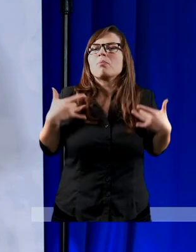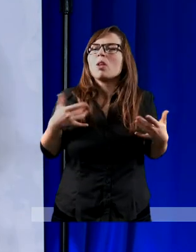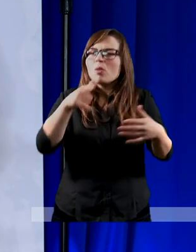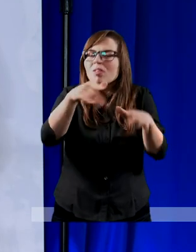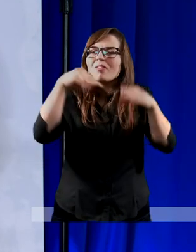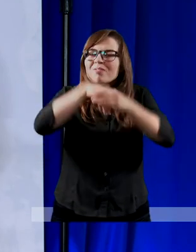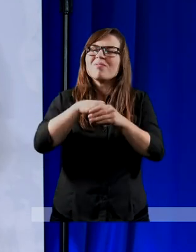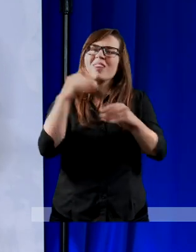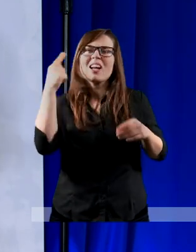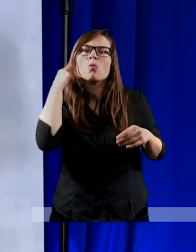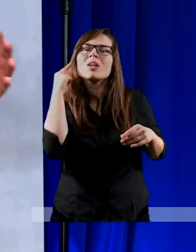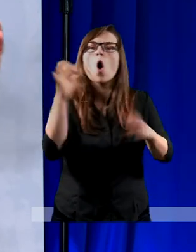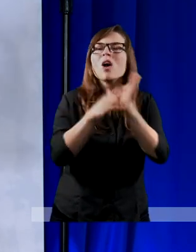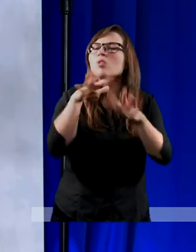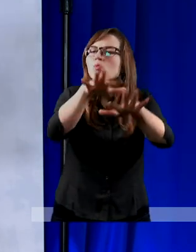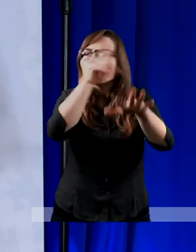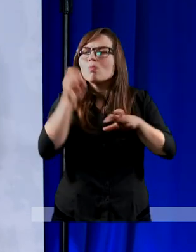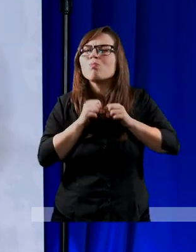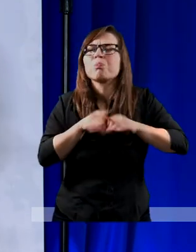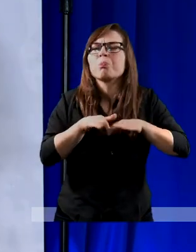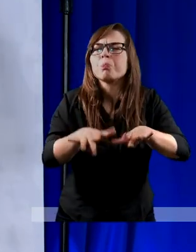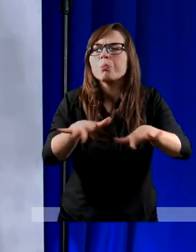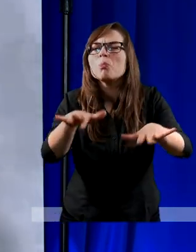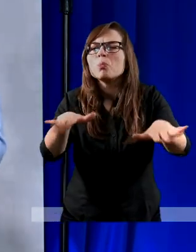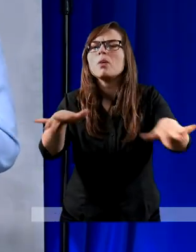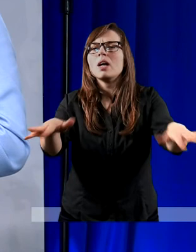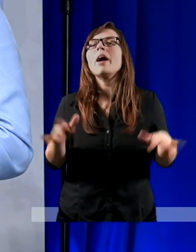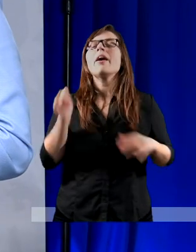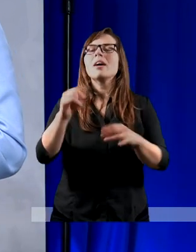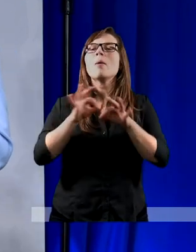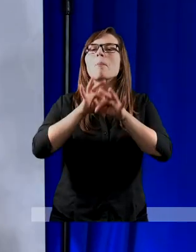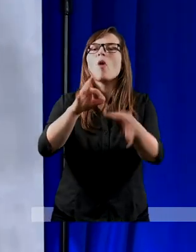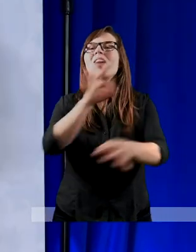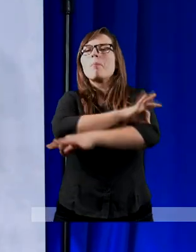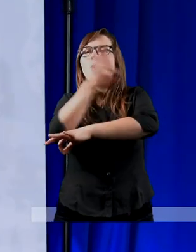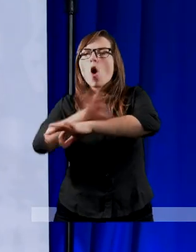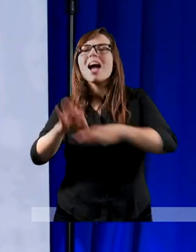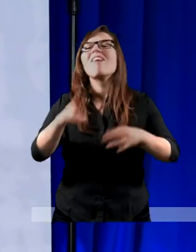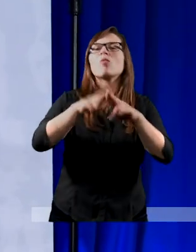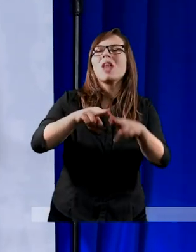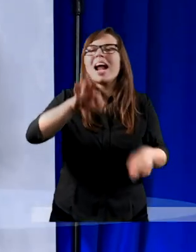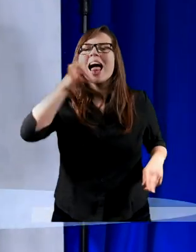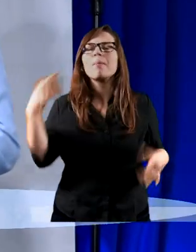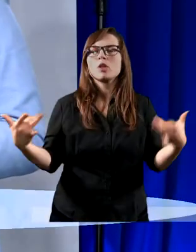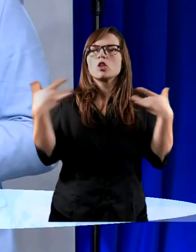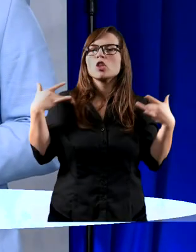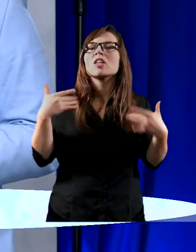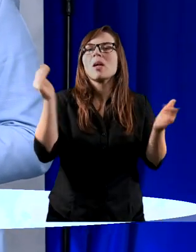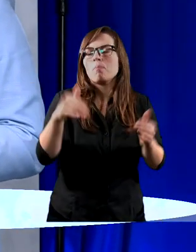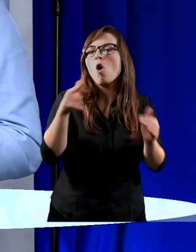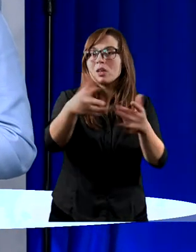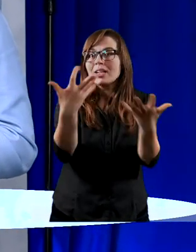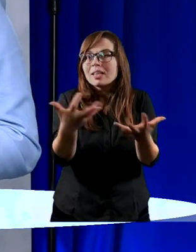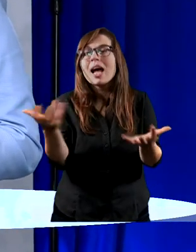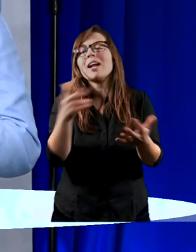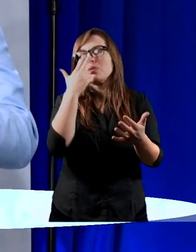osób mogło słyszeć o Jezusie, to jak wspomniałem, specjalnie ku temu między innymi prowadzimy projekt Fundacji Lepszego Życia, to jest projekt numer 3. Możesz